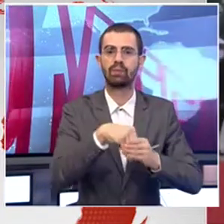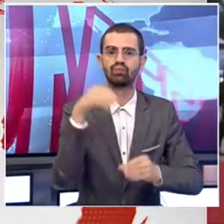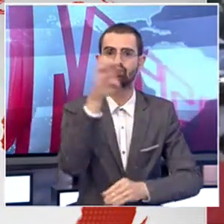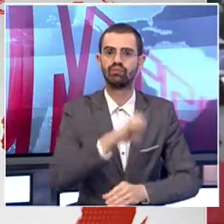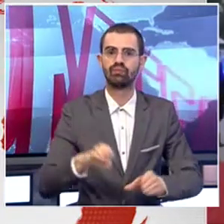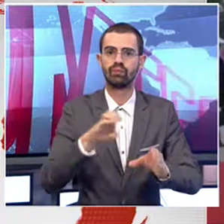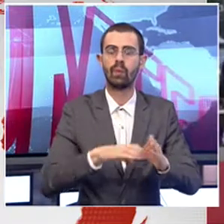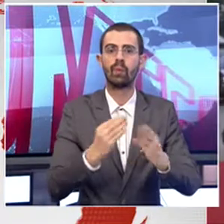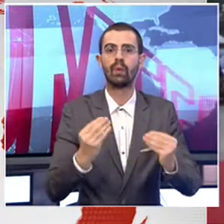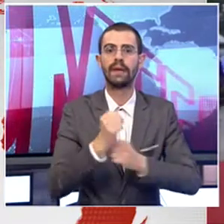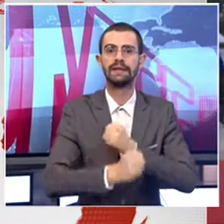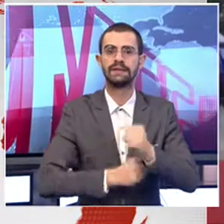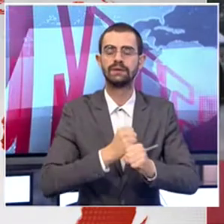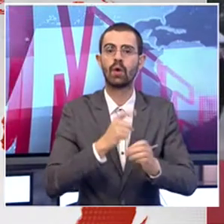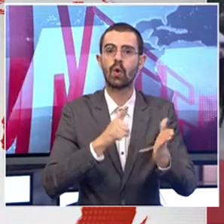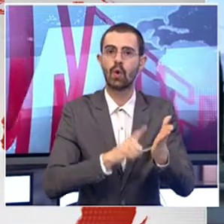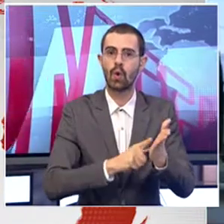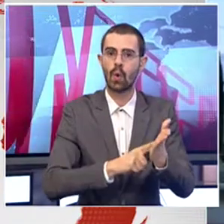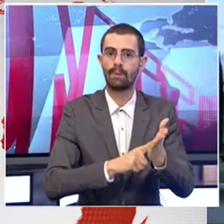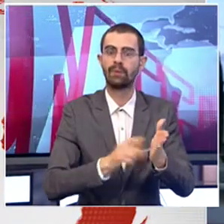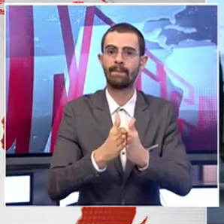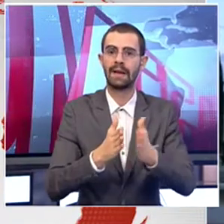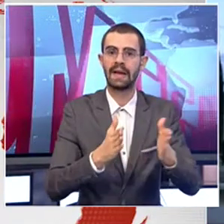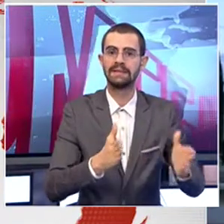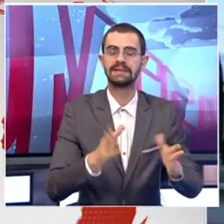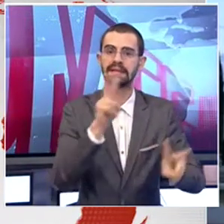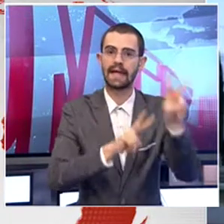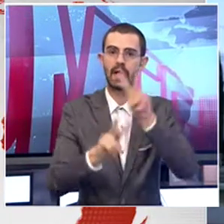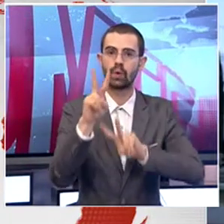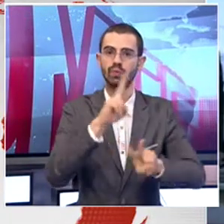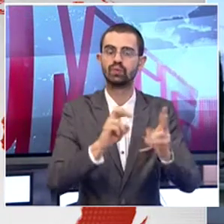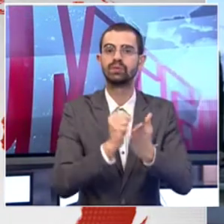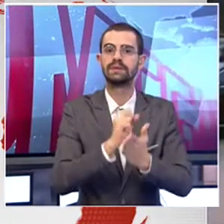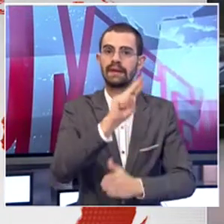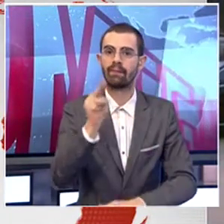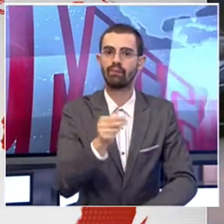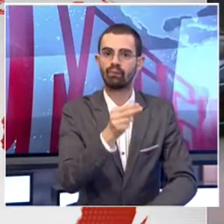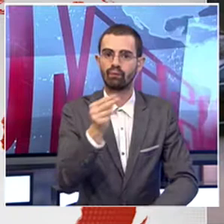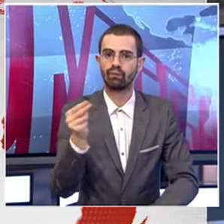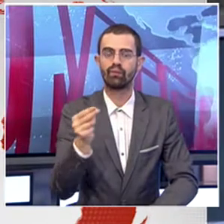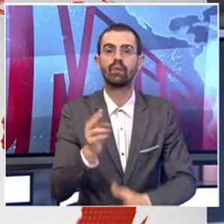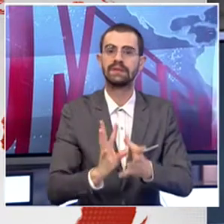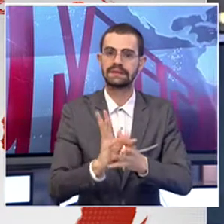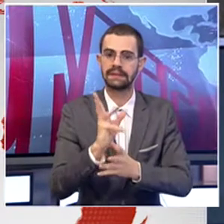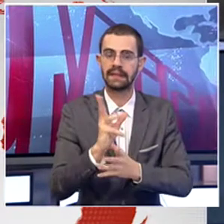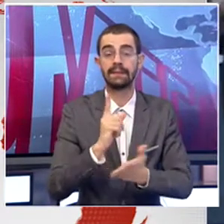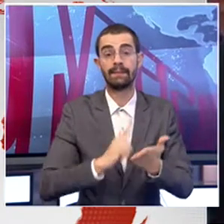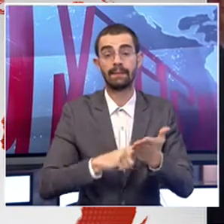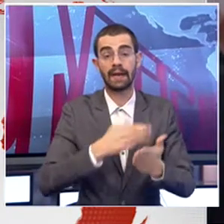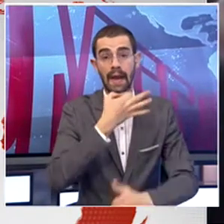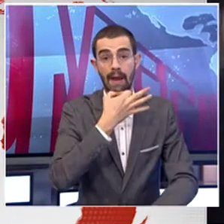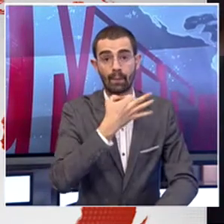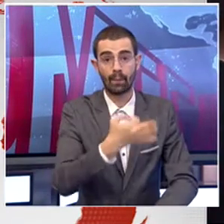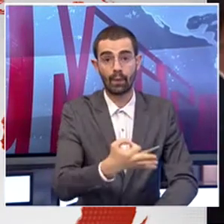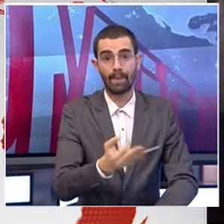πολυετές δημοσιονομικό πλαίσιο, κλιματική αλλαγή και περιφερειακές εξελίξεις. Να σας πω, Νίκο, ότι εδώ, πριν από τις